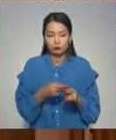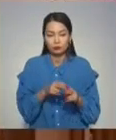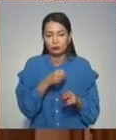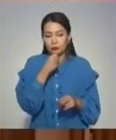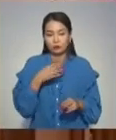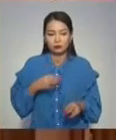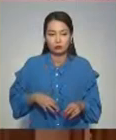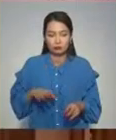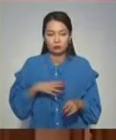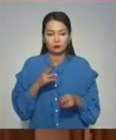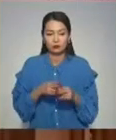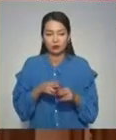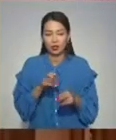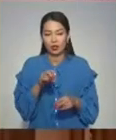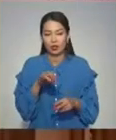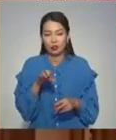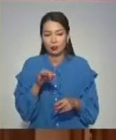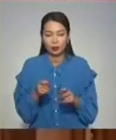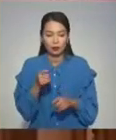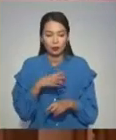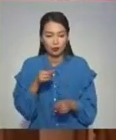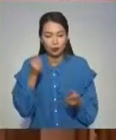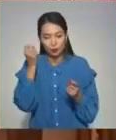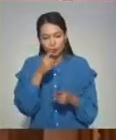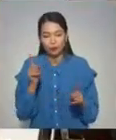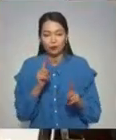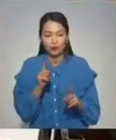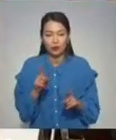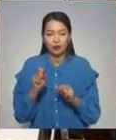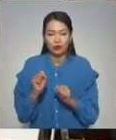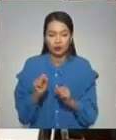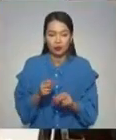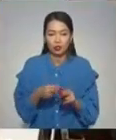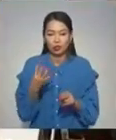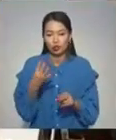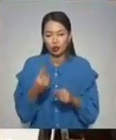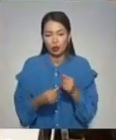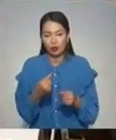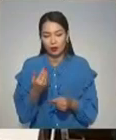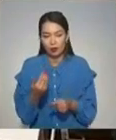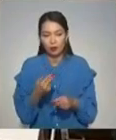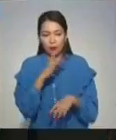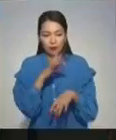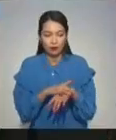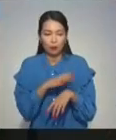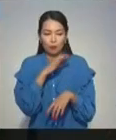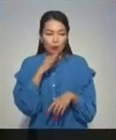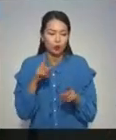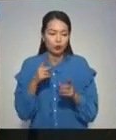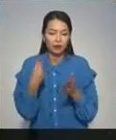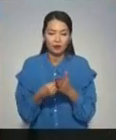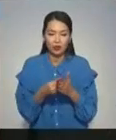было железное алиби. Но на процессе выяснилось, что известный адвокат в 4-м поколении Алекс Мердо замешан во множестве